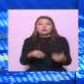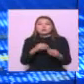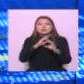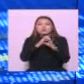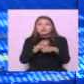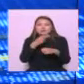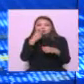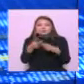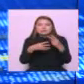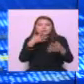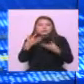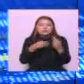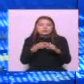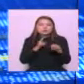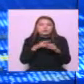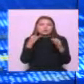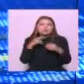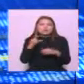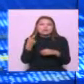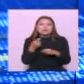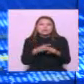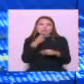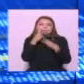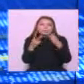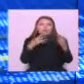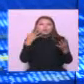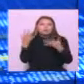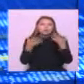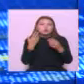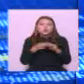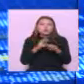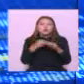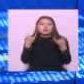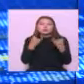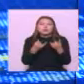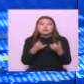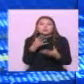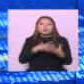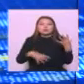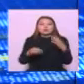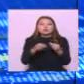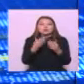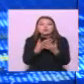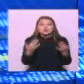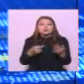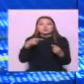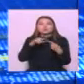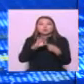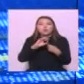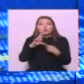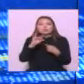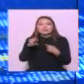аналитического контроля департамента экологии взяли пробы атмосферного воздуха в результате установлено превышение концентрации оксида